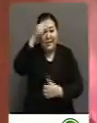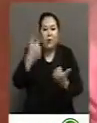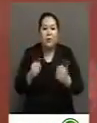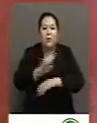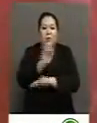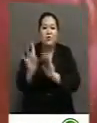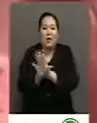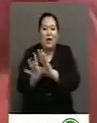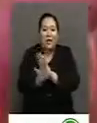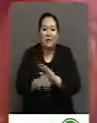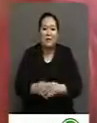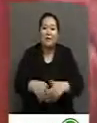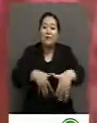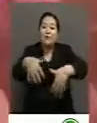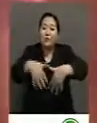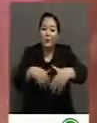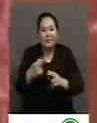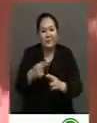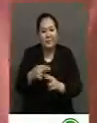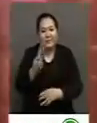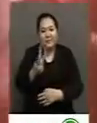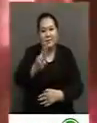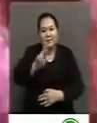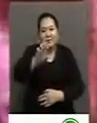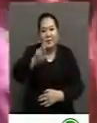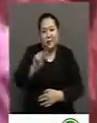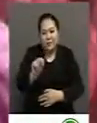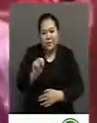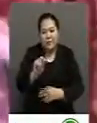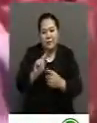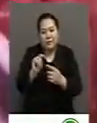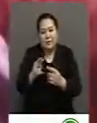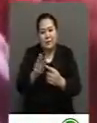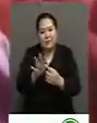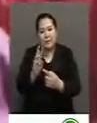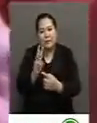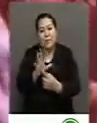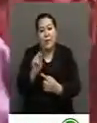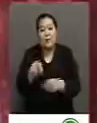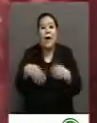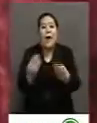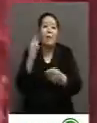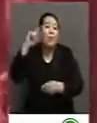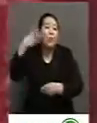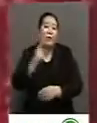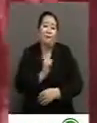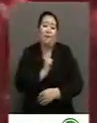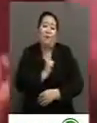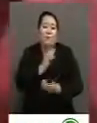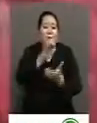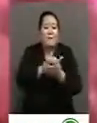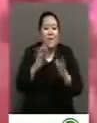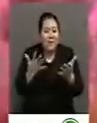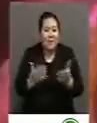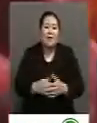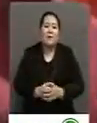ายแล้วมาดูที่หมู่บ้านวรินทาวันทางภาคเหนือของประเทศงานนี้เขาจัดให้กับบรรดาหญิงม่ายน้อยใหญ่นะคะที่ต้องฉลองพิธีล่ว